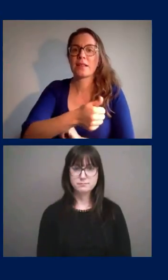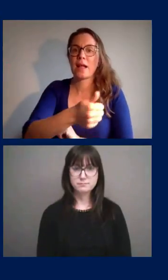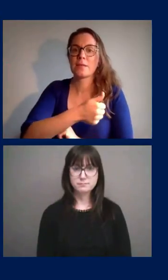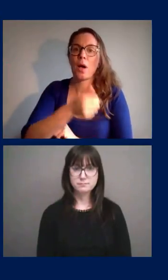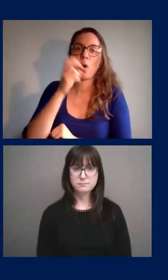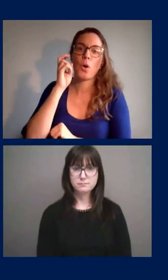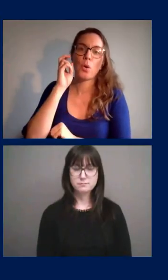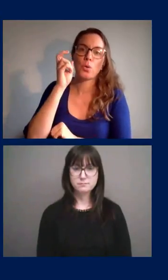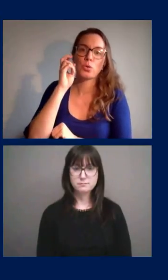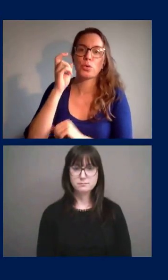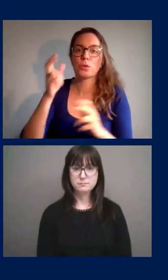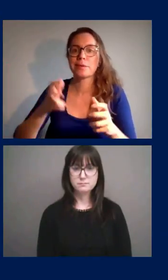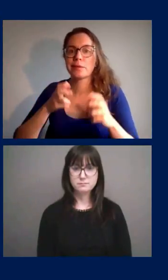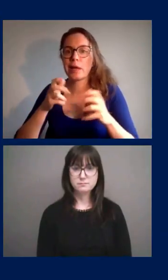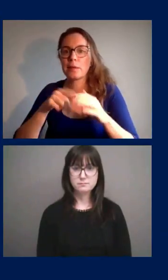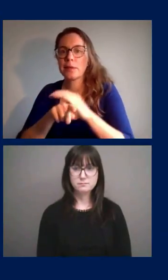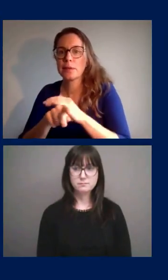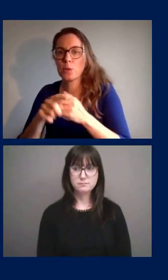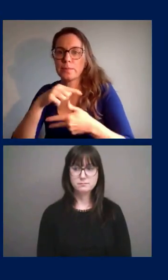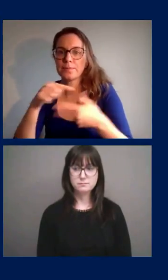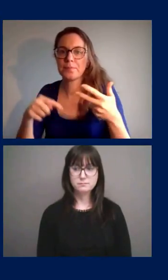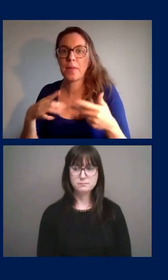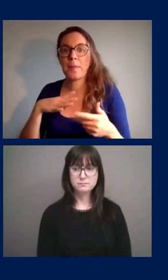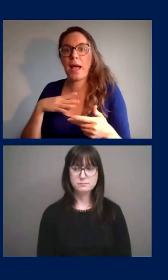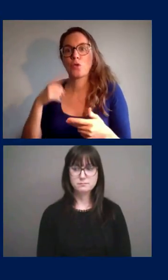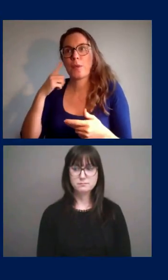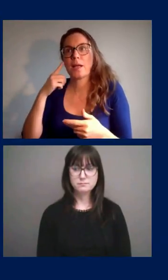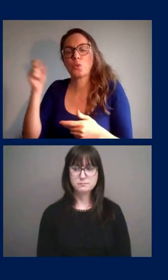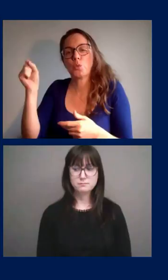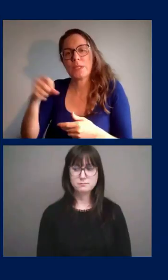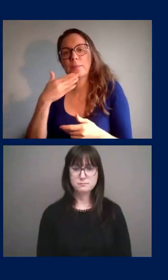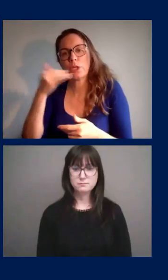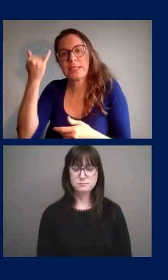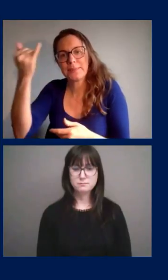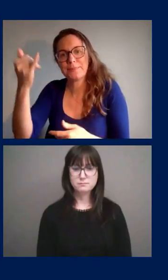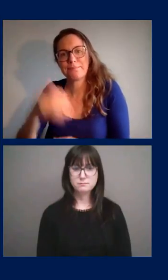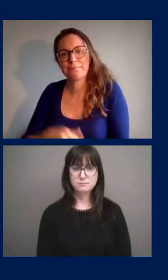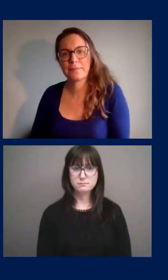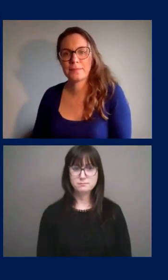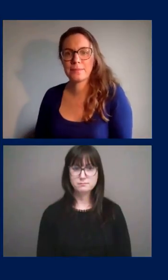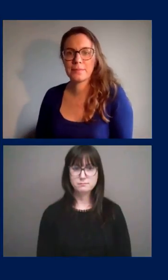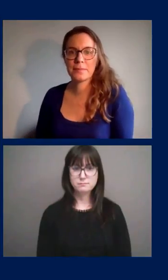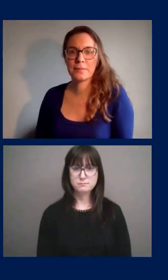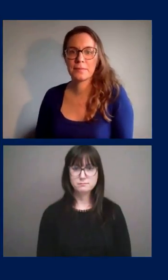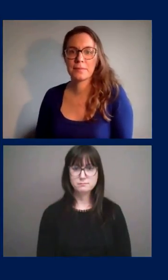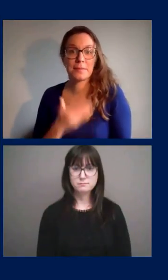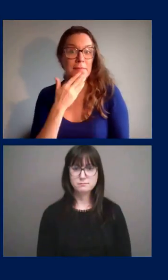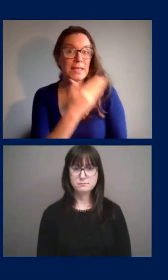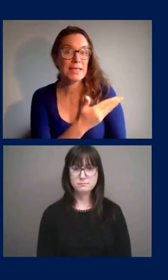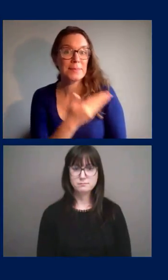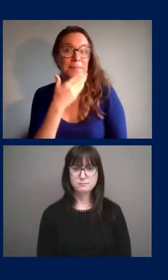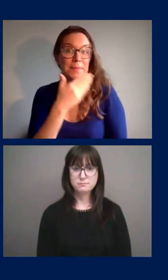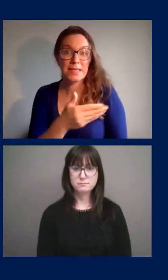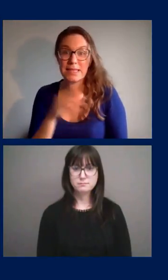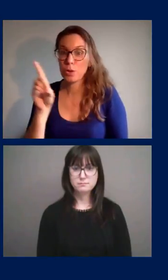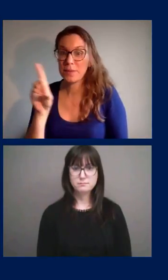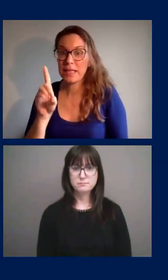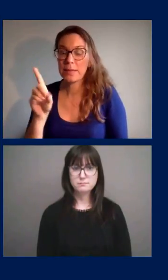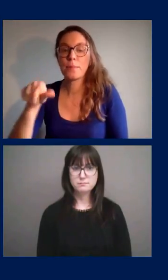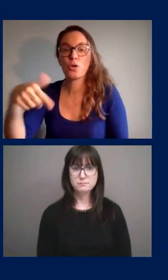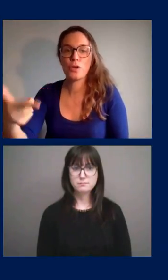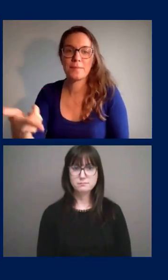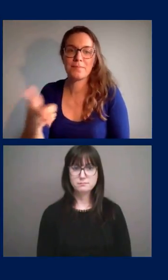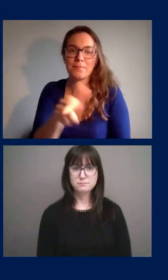c'est mon avis que c'est une bonne idée merci parfait merci Dominique up next we have Patrick